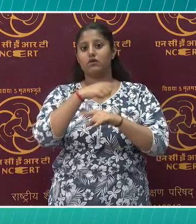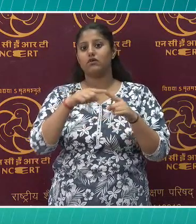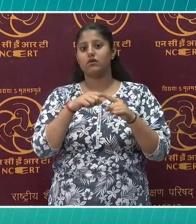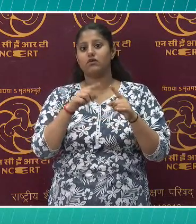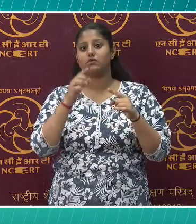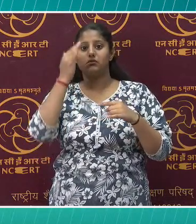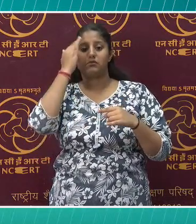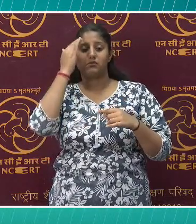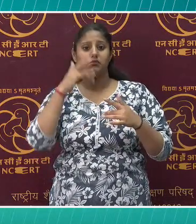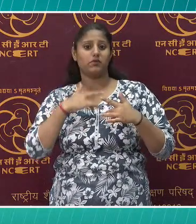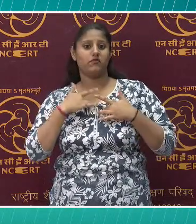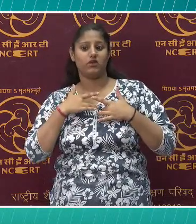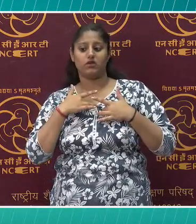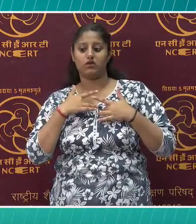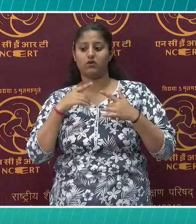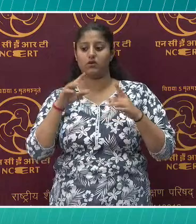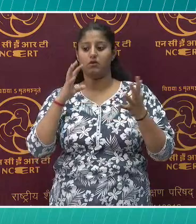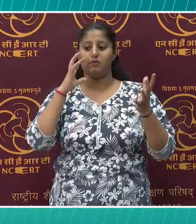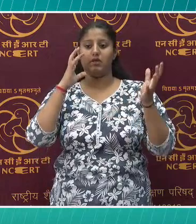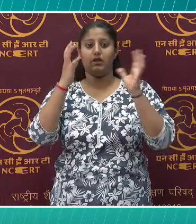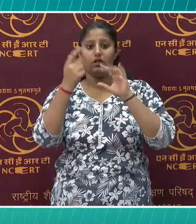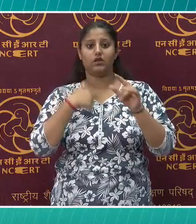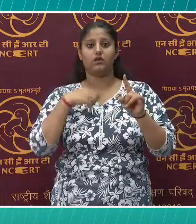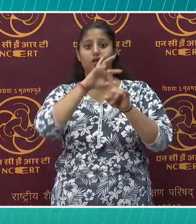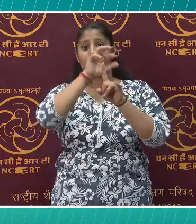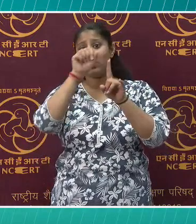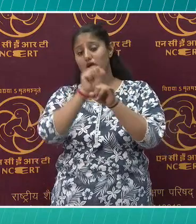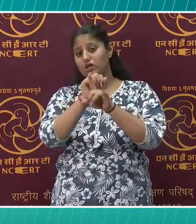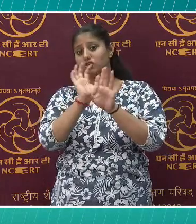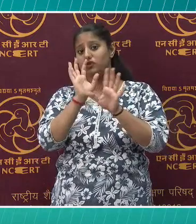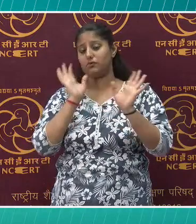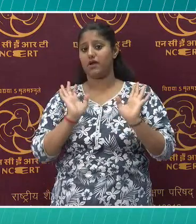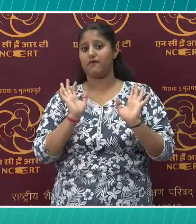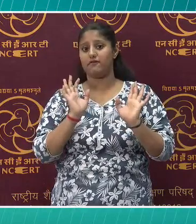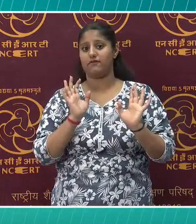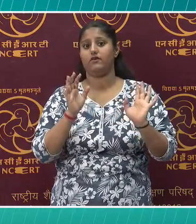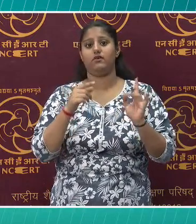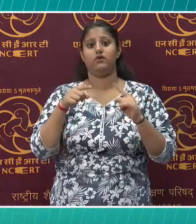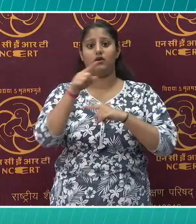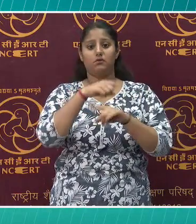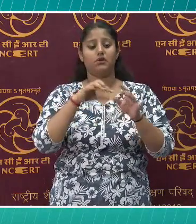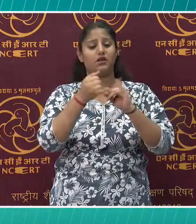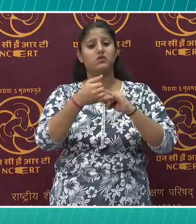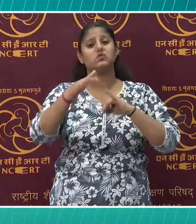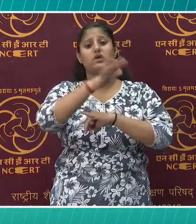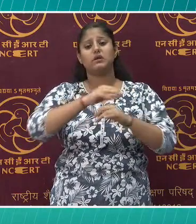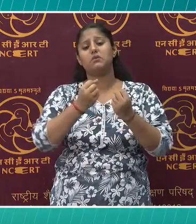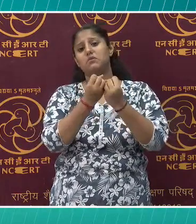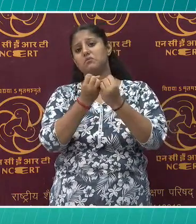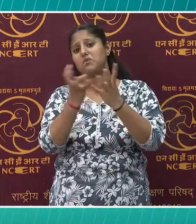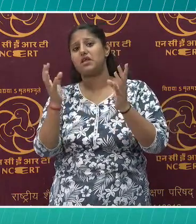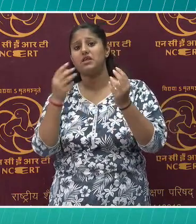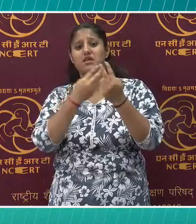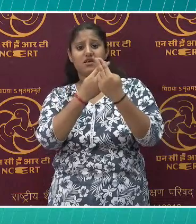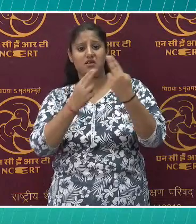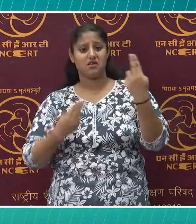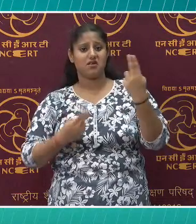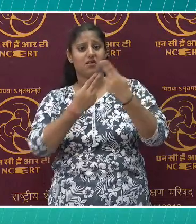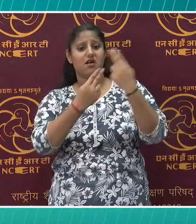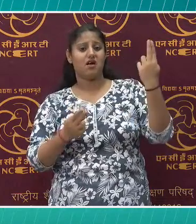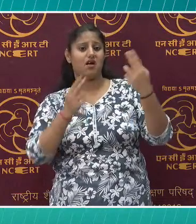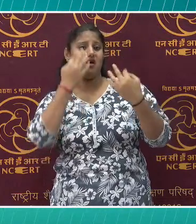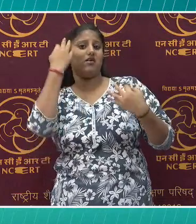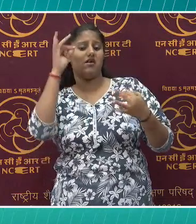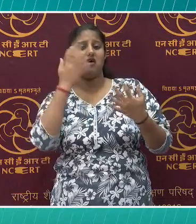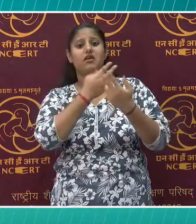realize that our country is very rich culturally, और हम देखते हैं कि हमारे समाज में इतनी तरह की कलाएं हैं. और सबसे